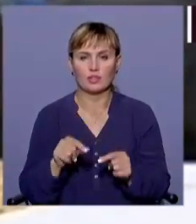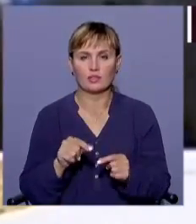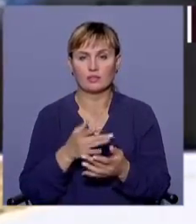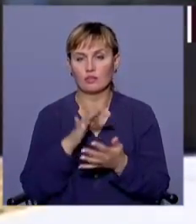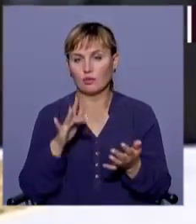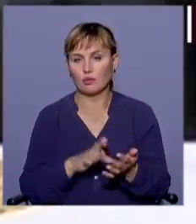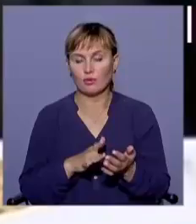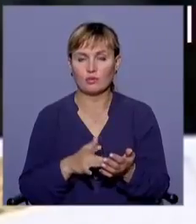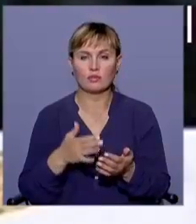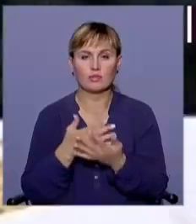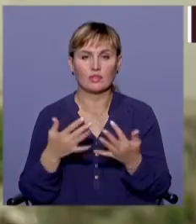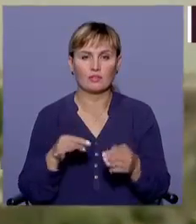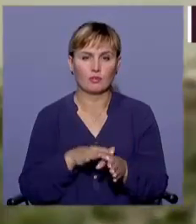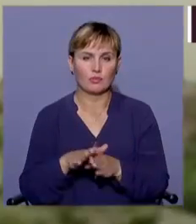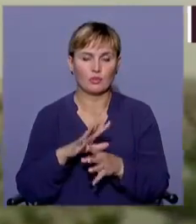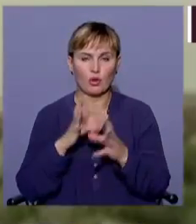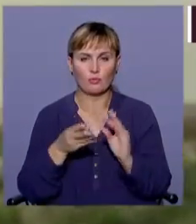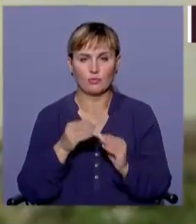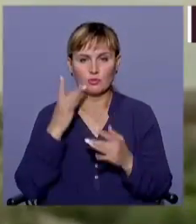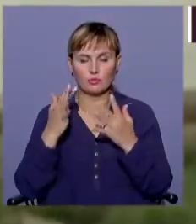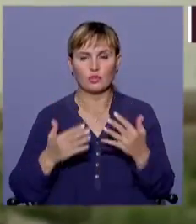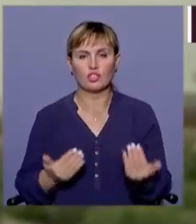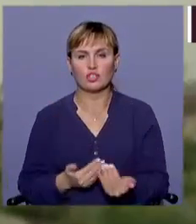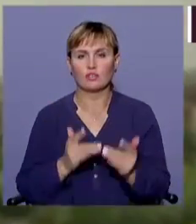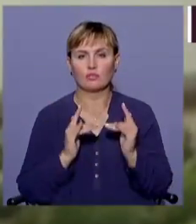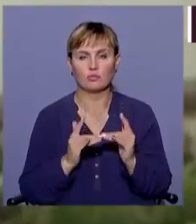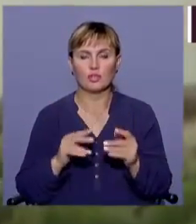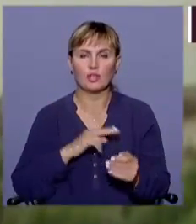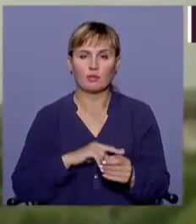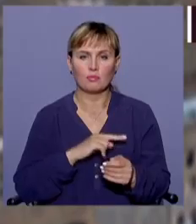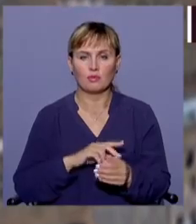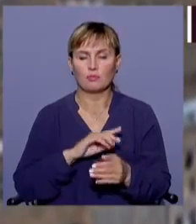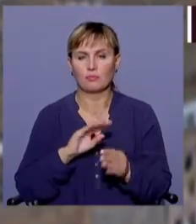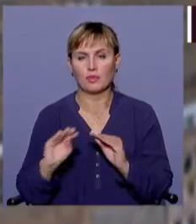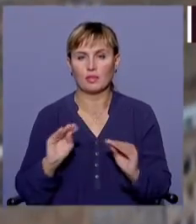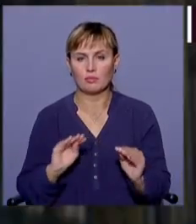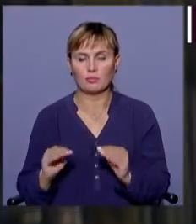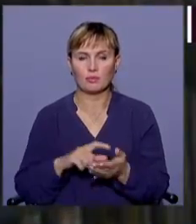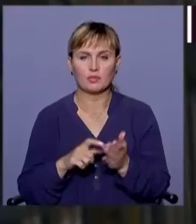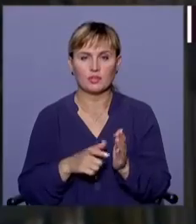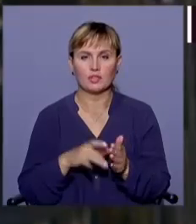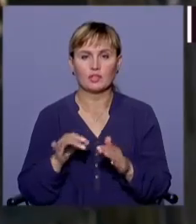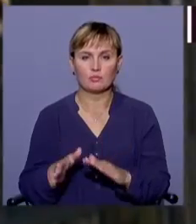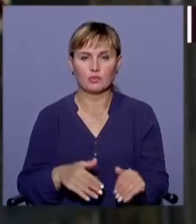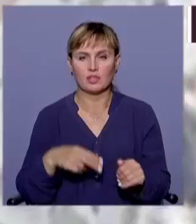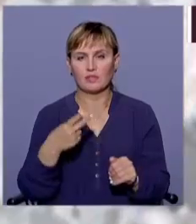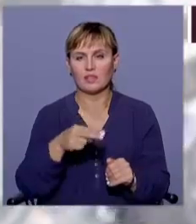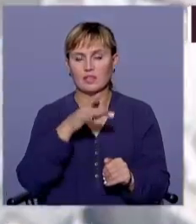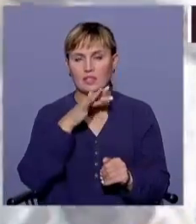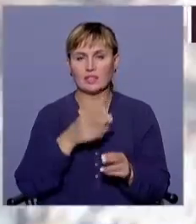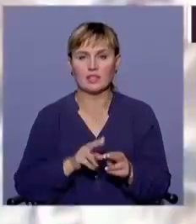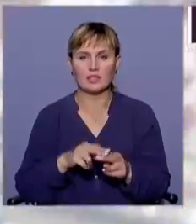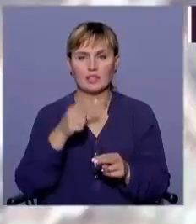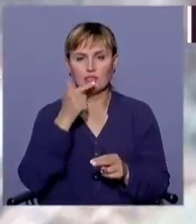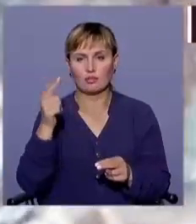провинциальный город строить и воплощать общую мечту. Жили в общежитиях, работали в переоборудованных помещениях. И вот спустя 20 лет те самые